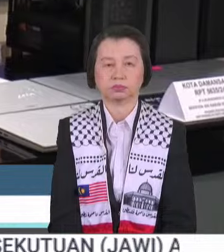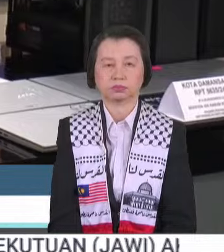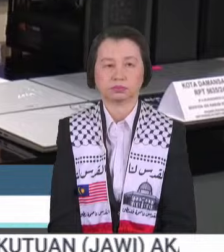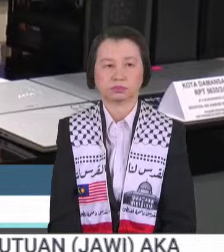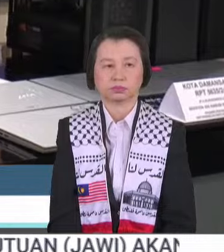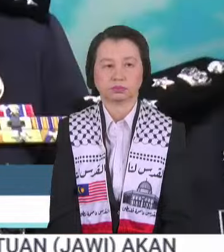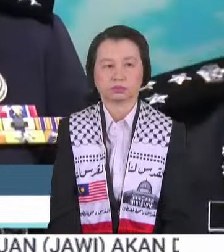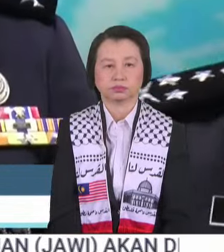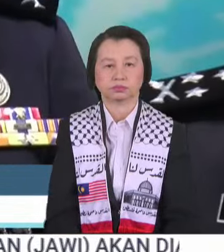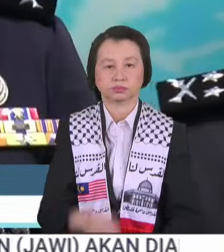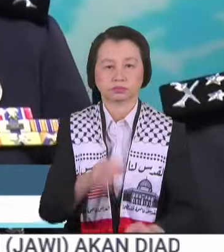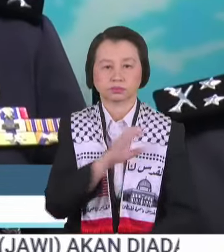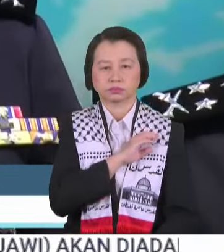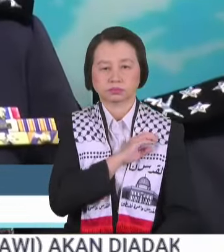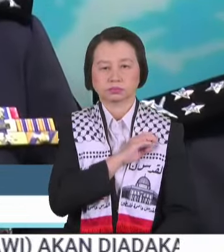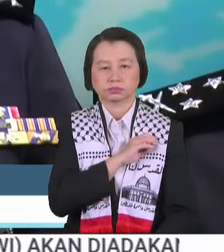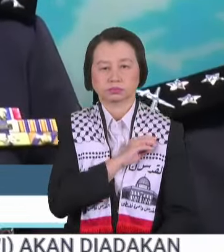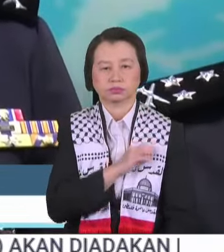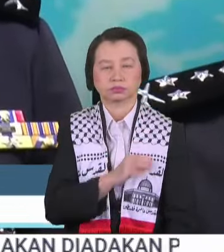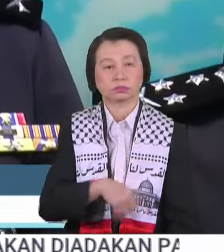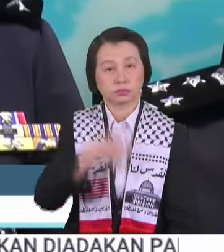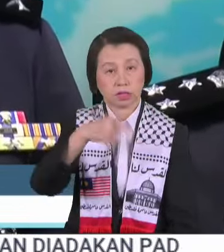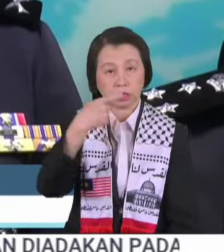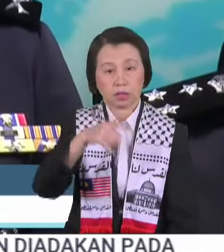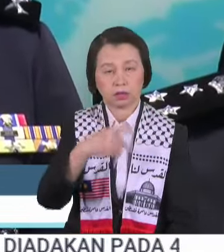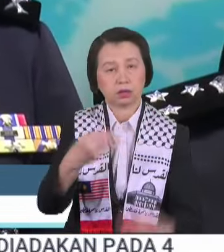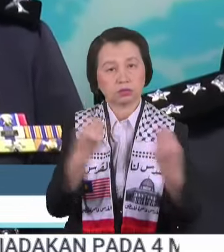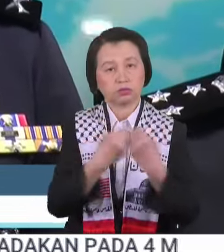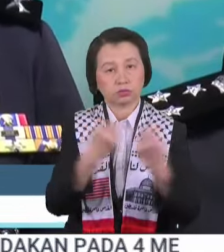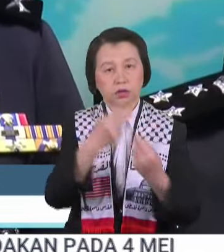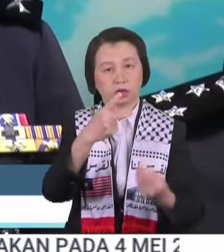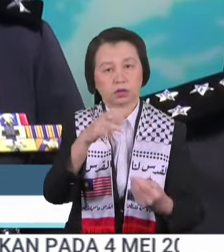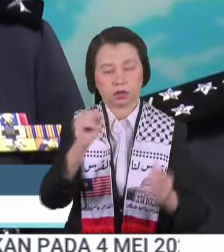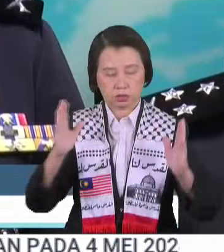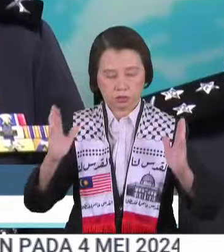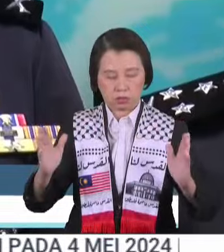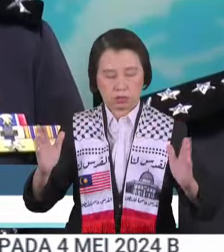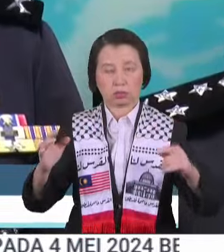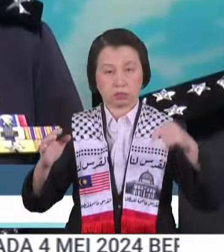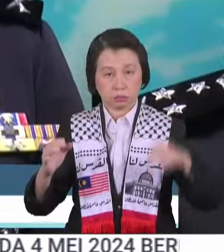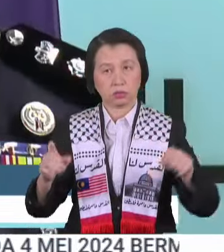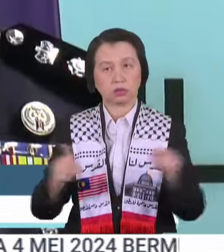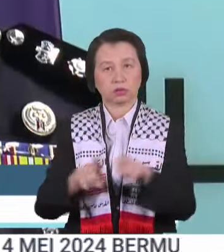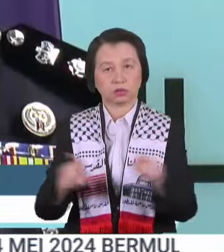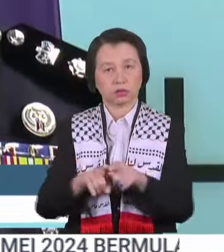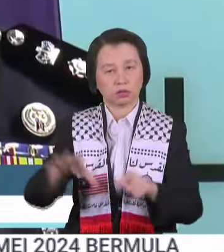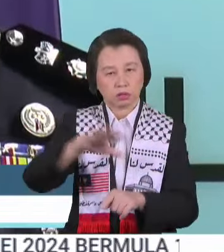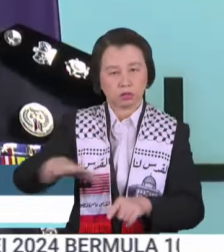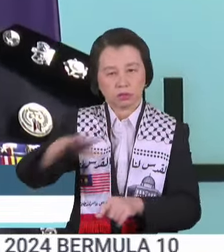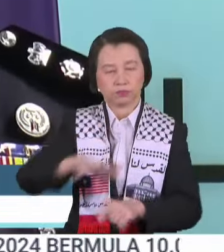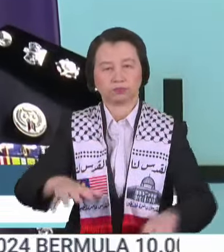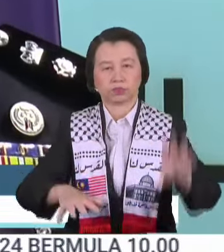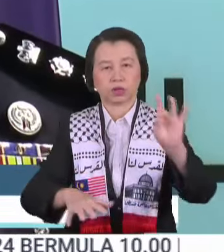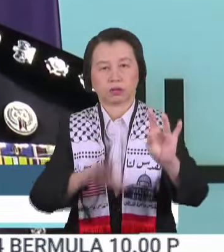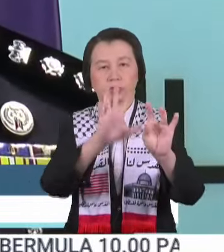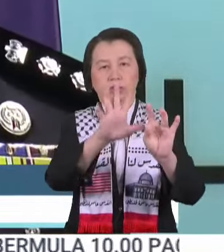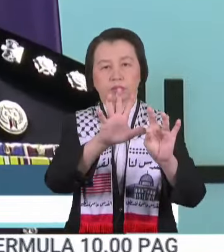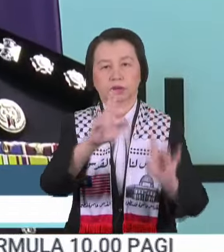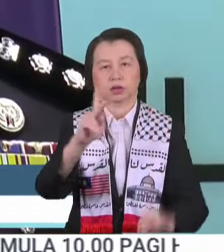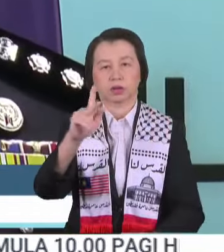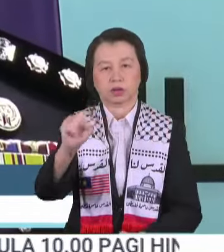Pengarah JSJK Datuk Seri Ramli Muhammad Yusof berkata jumlah kes dalam tempoh tahun ini bersamaan purata sebanyak 85